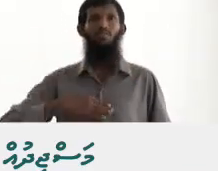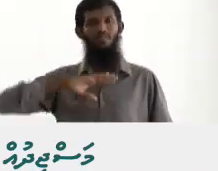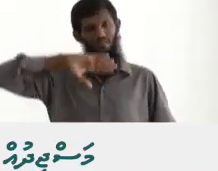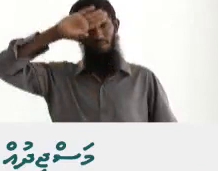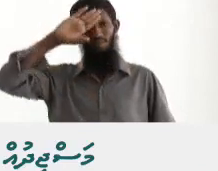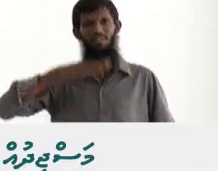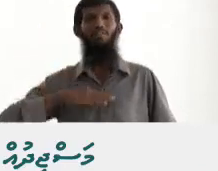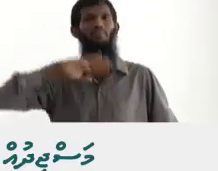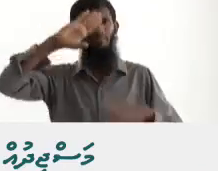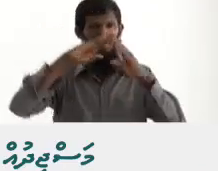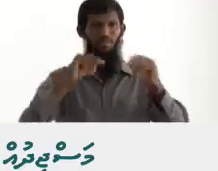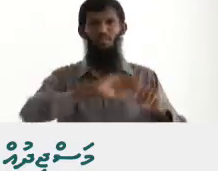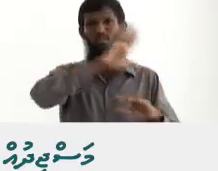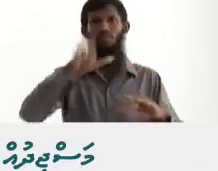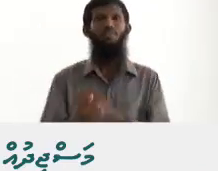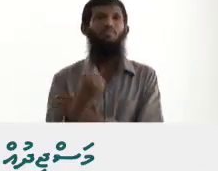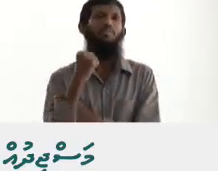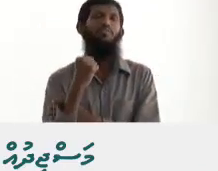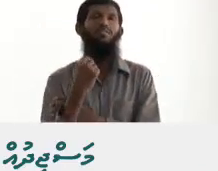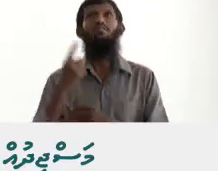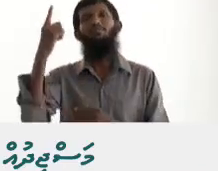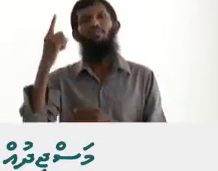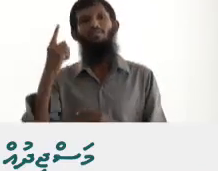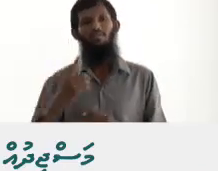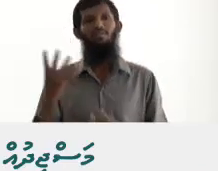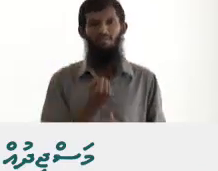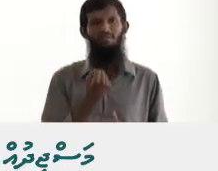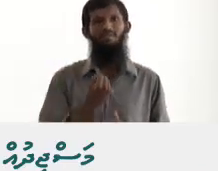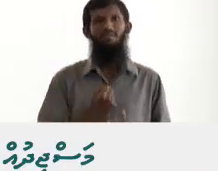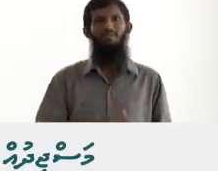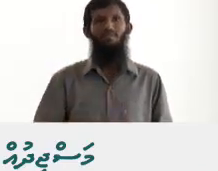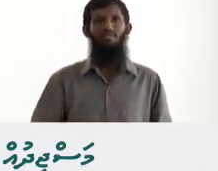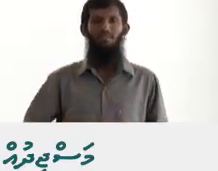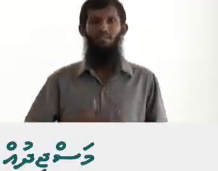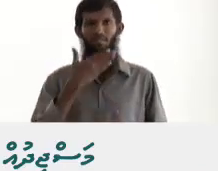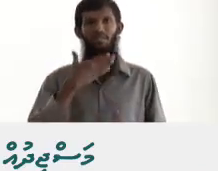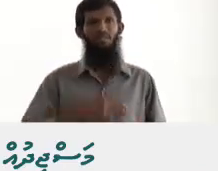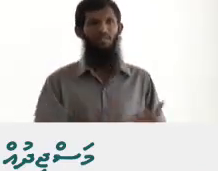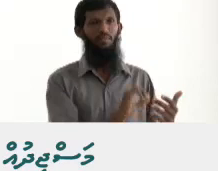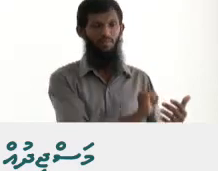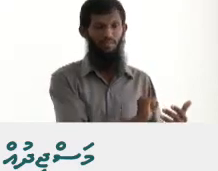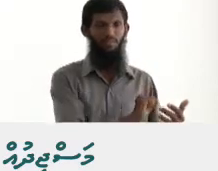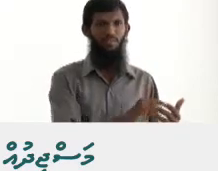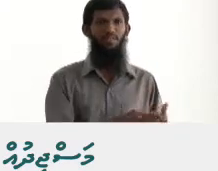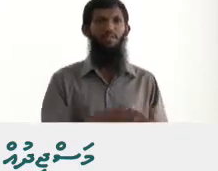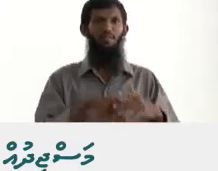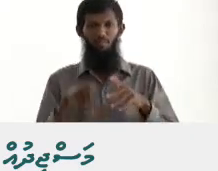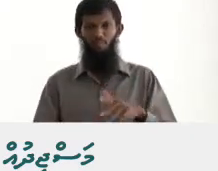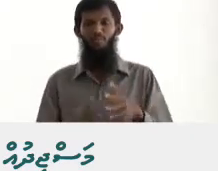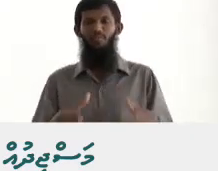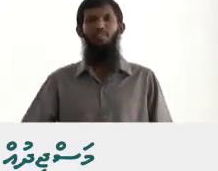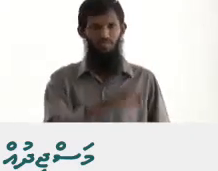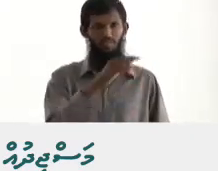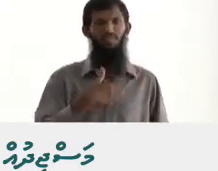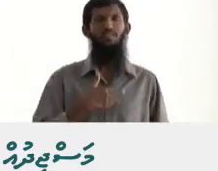kuladum wanta kamuge dashuga muhammad gafani ekalaange ala kamasha rasula kamang aluhekewan haddawa bodukure